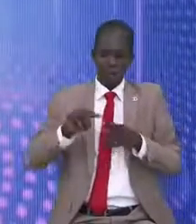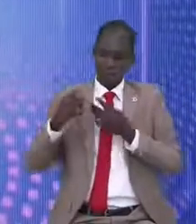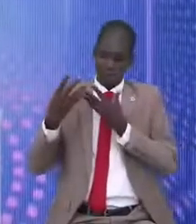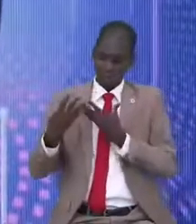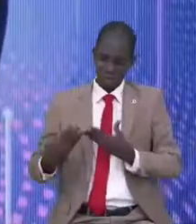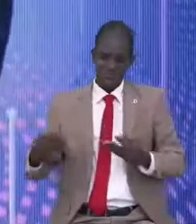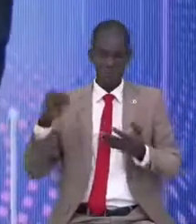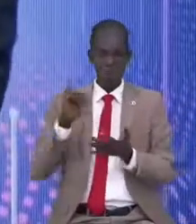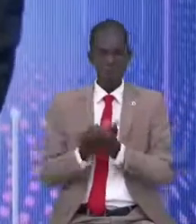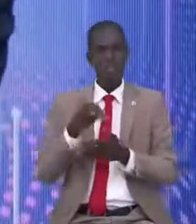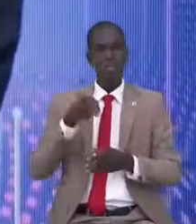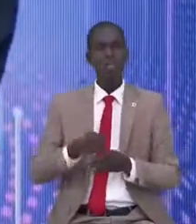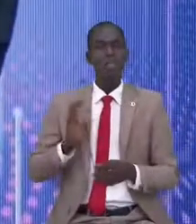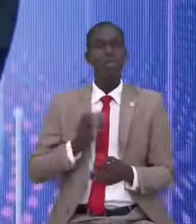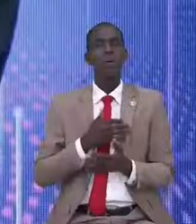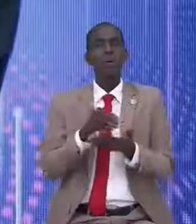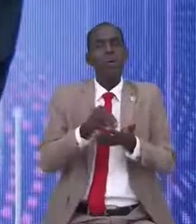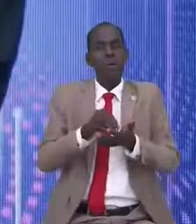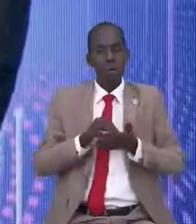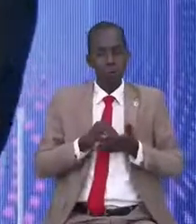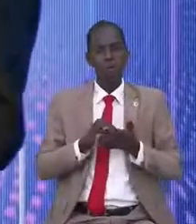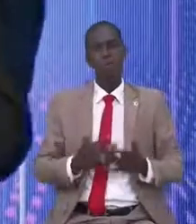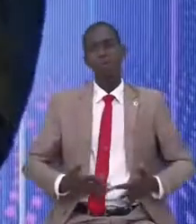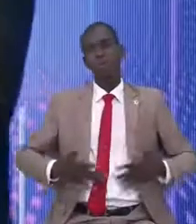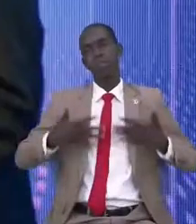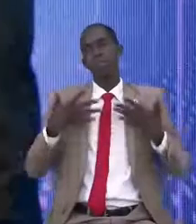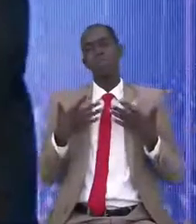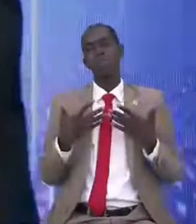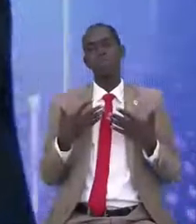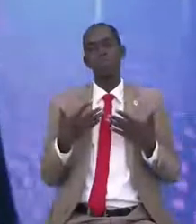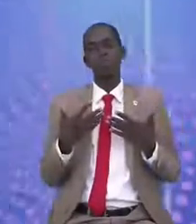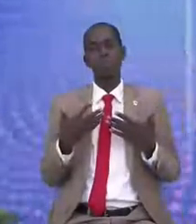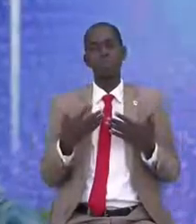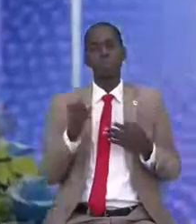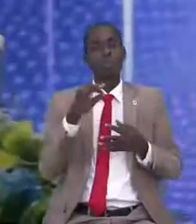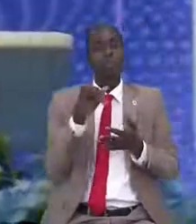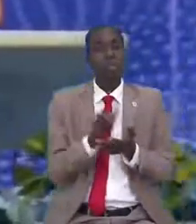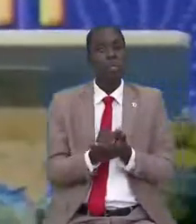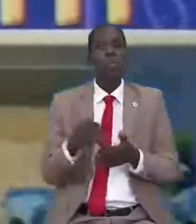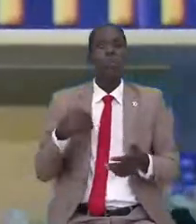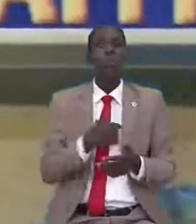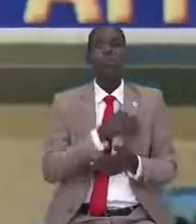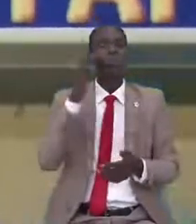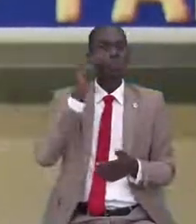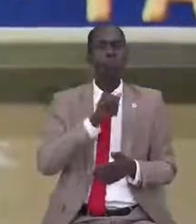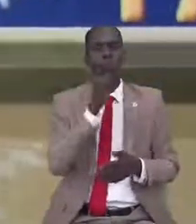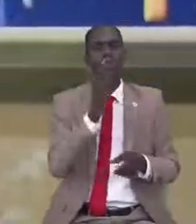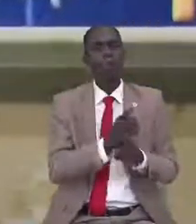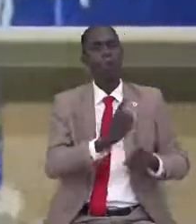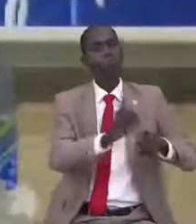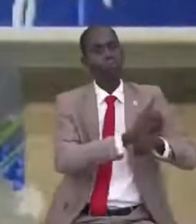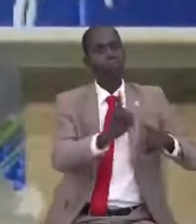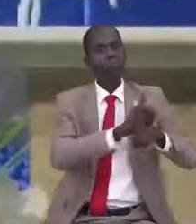nous devons nous-mêmes régler cela sur notre bulletin, dans notre style de vie, sur notre